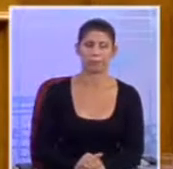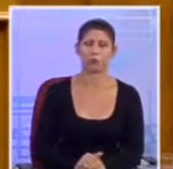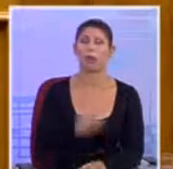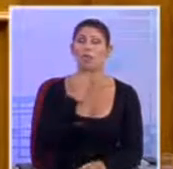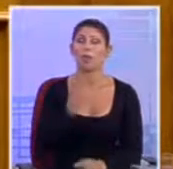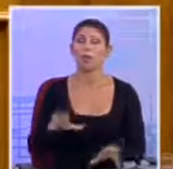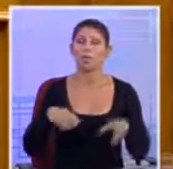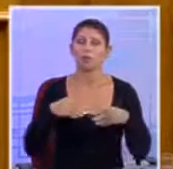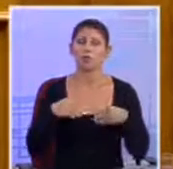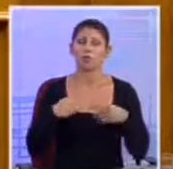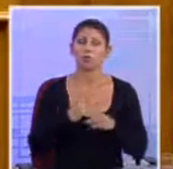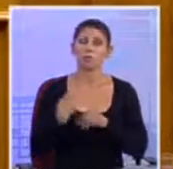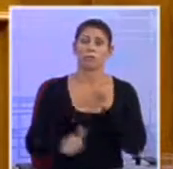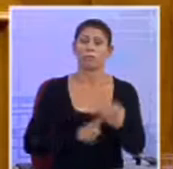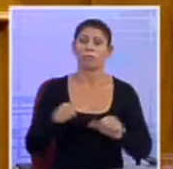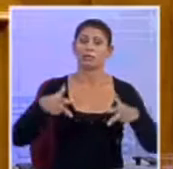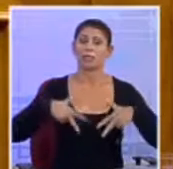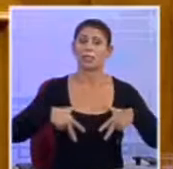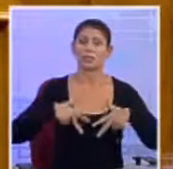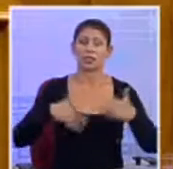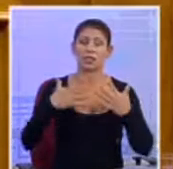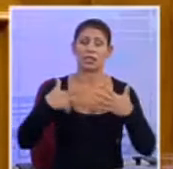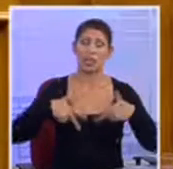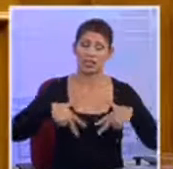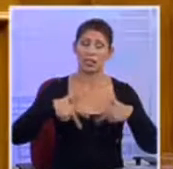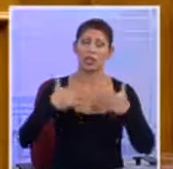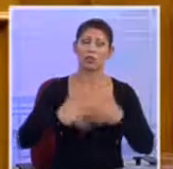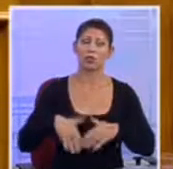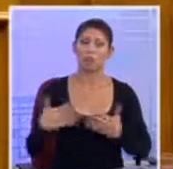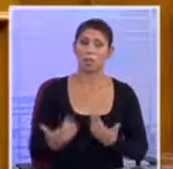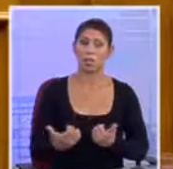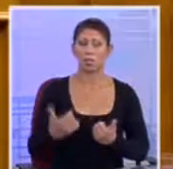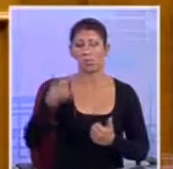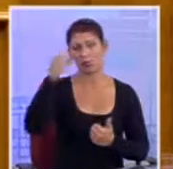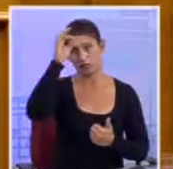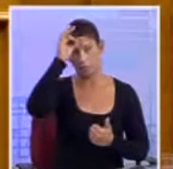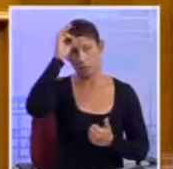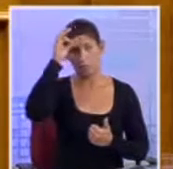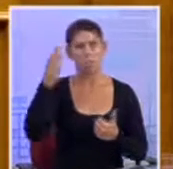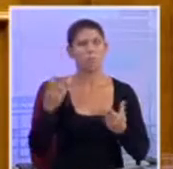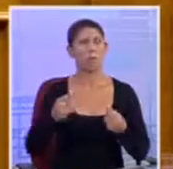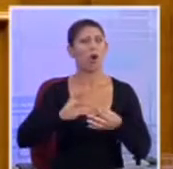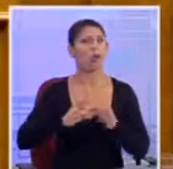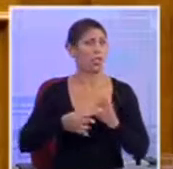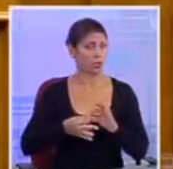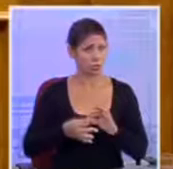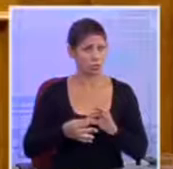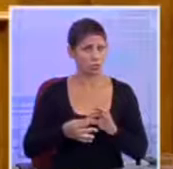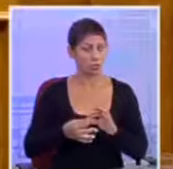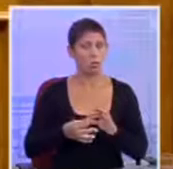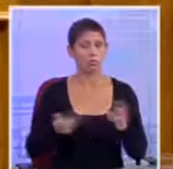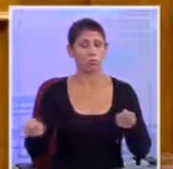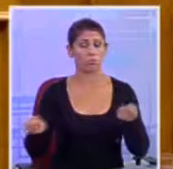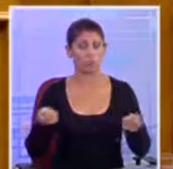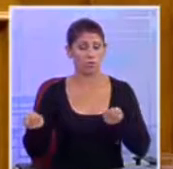ανεκτή η υποκατάσταση της κρατικής λειτουργίας που επιτελούν τα σώματα ασφαλείας από διάφορες οργανώσεις που